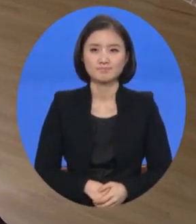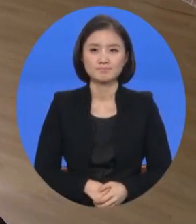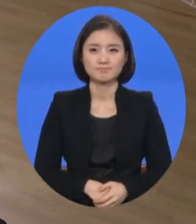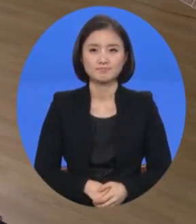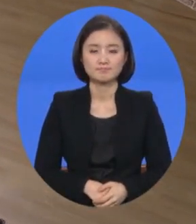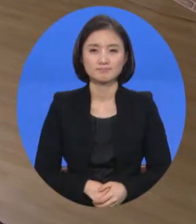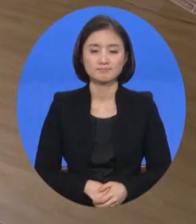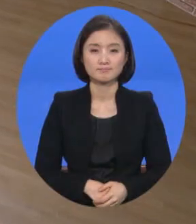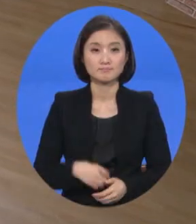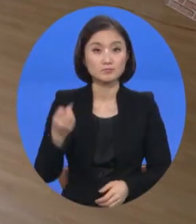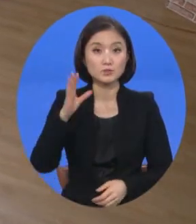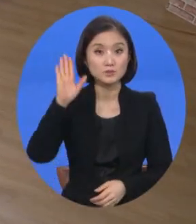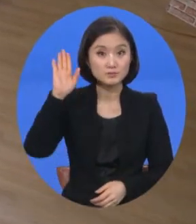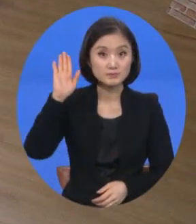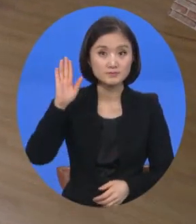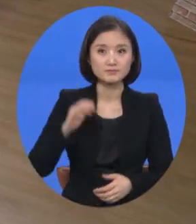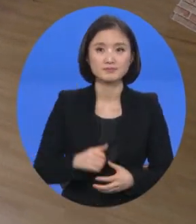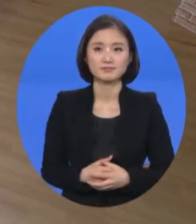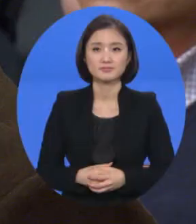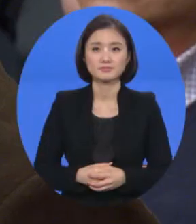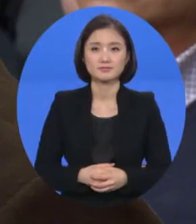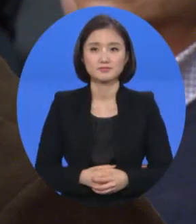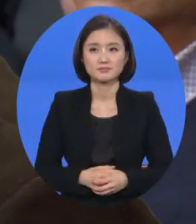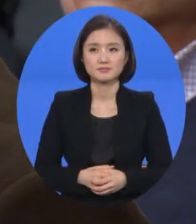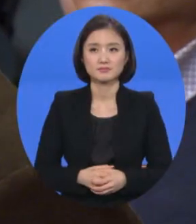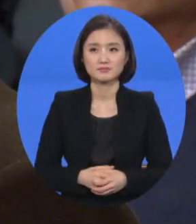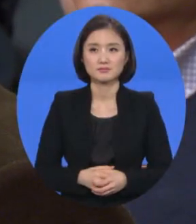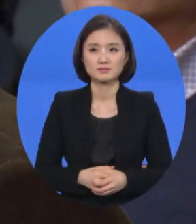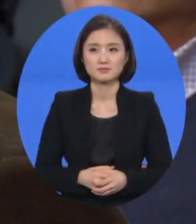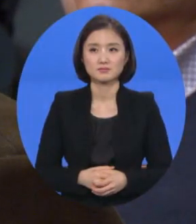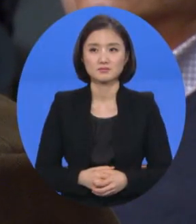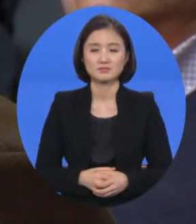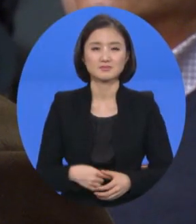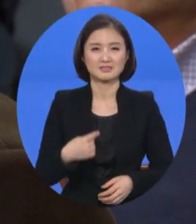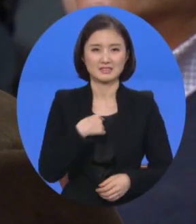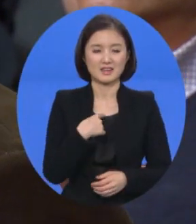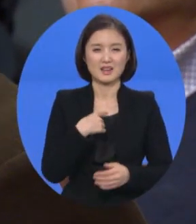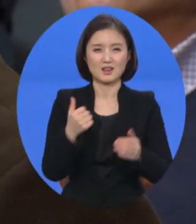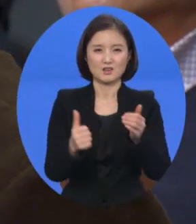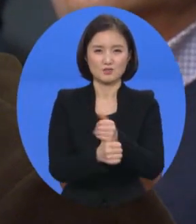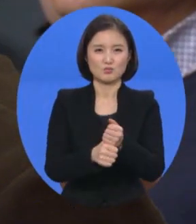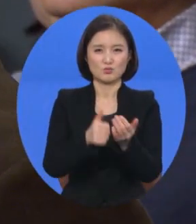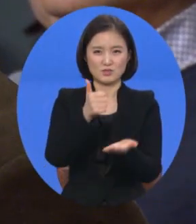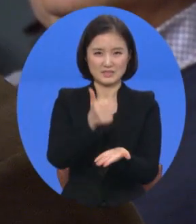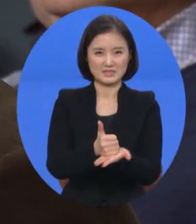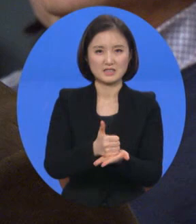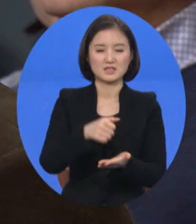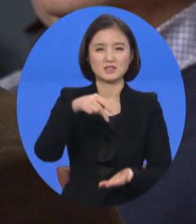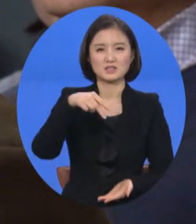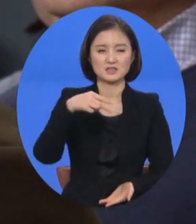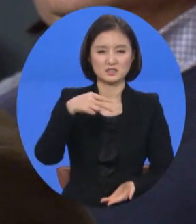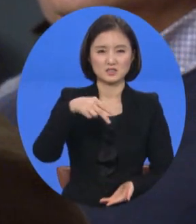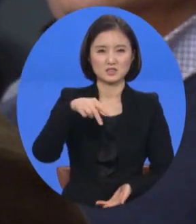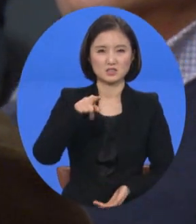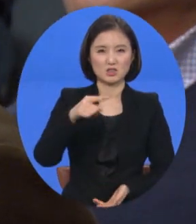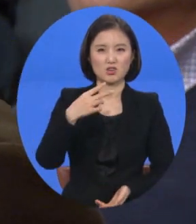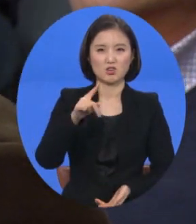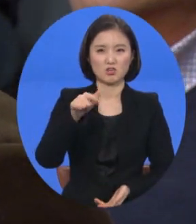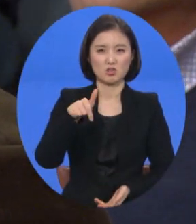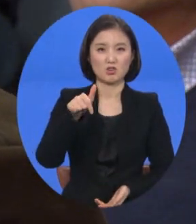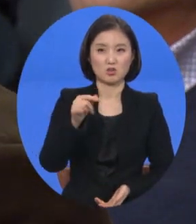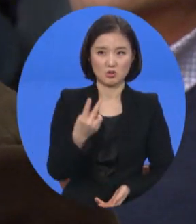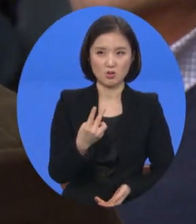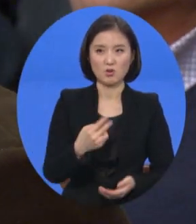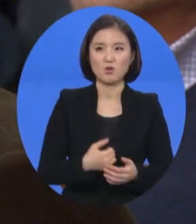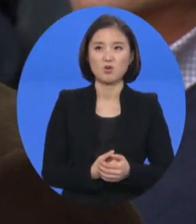예 mbc 최고 2 가정 쉽기에 부회장 소드 껴야 고 합니다 음 말씀하신 제철 하든가